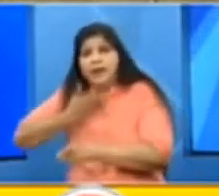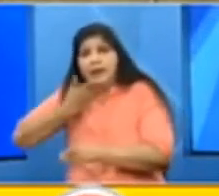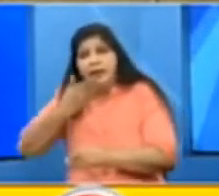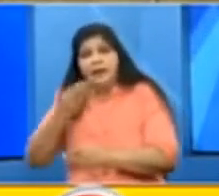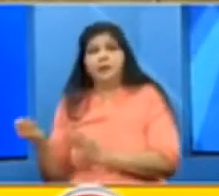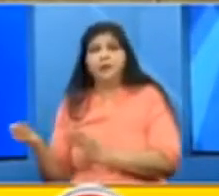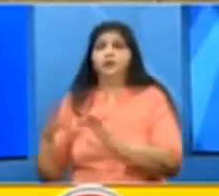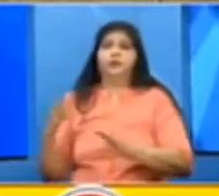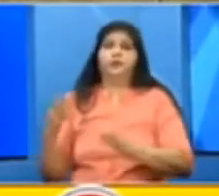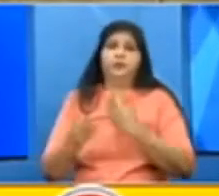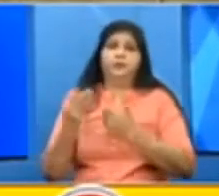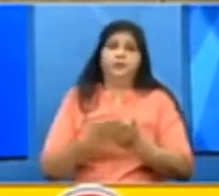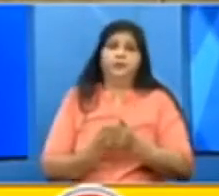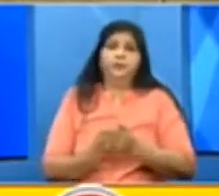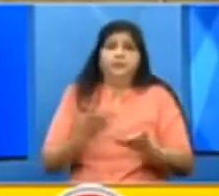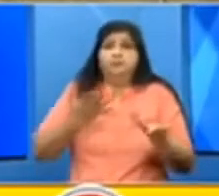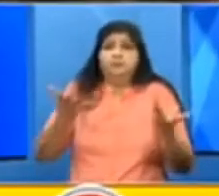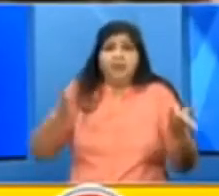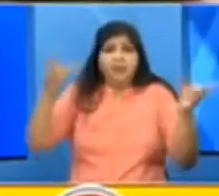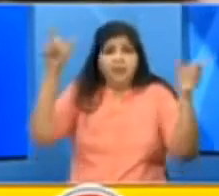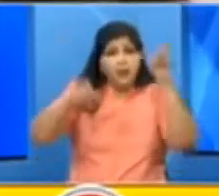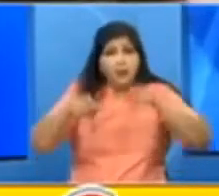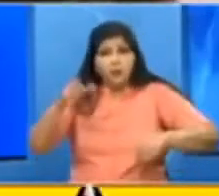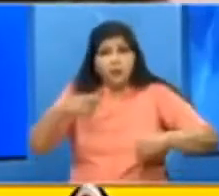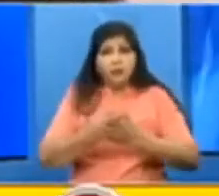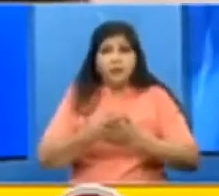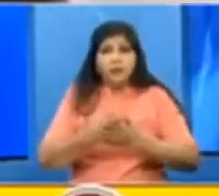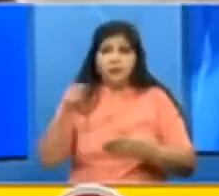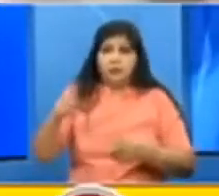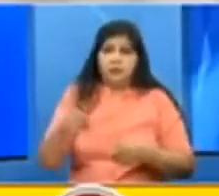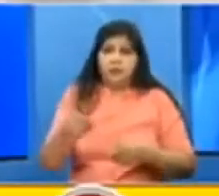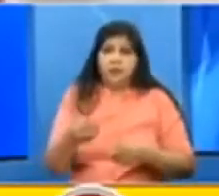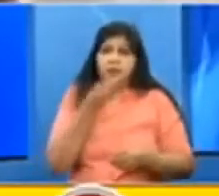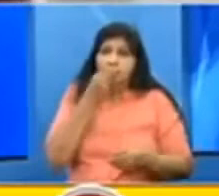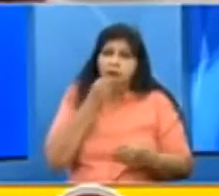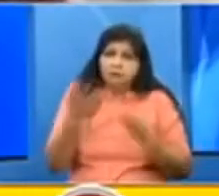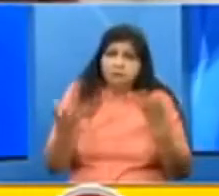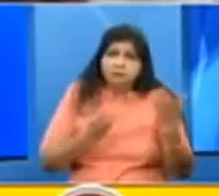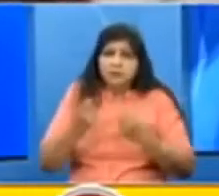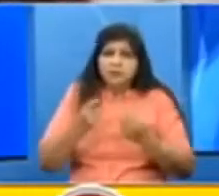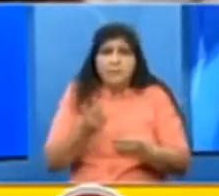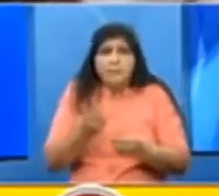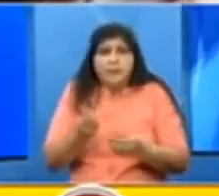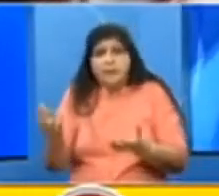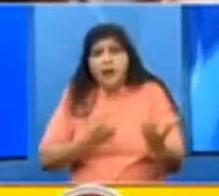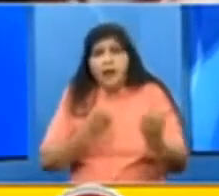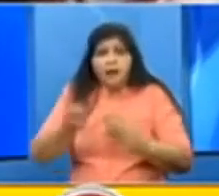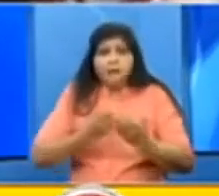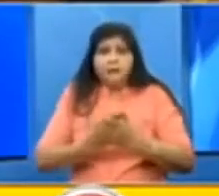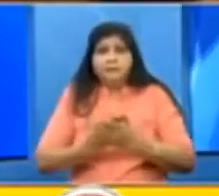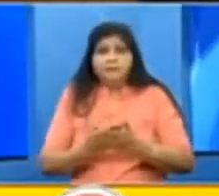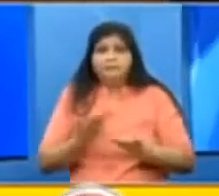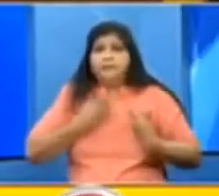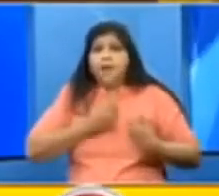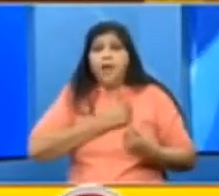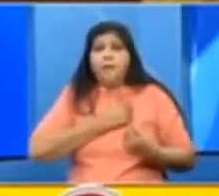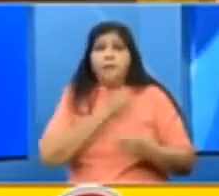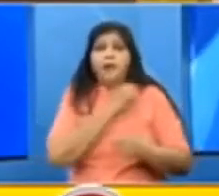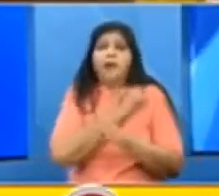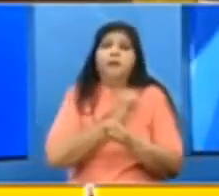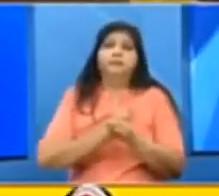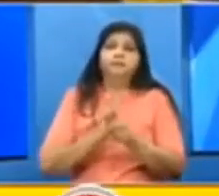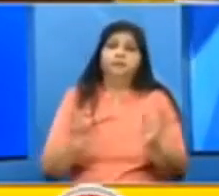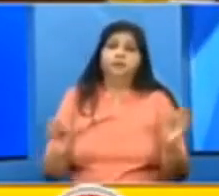है। कितने ही लोगों के लिए इससे आत्मनिर्भरता के रास्ते खुल गए हैं।